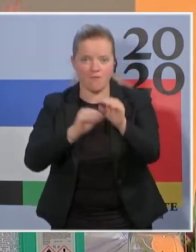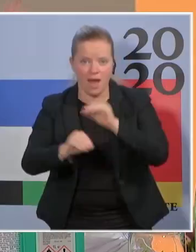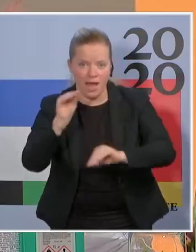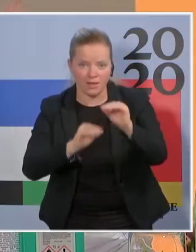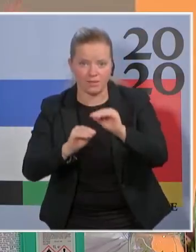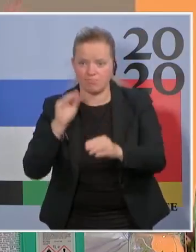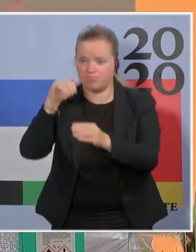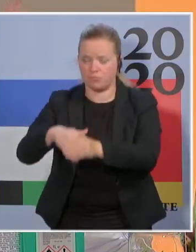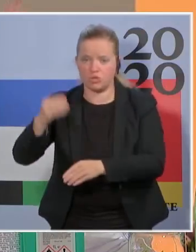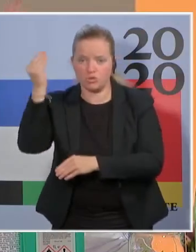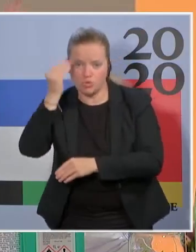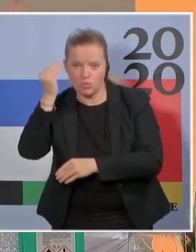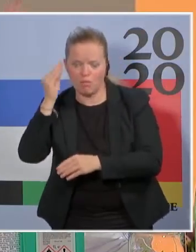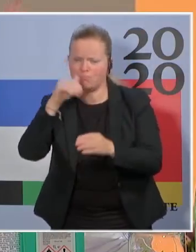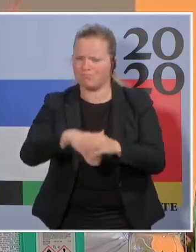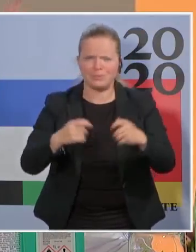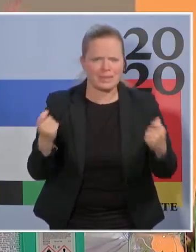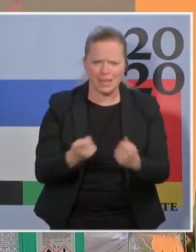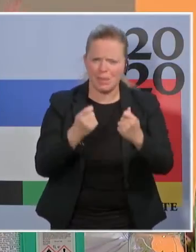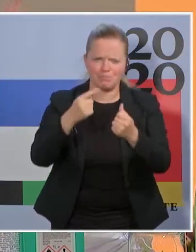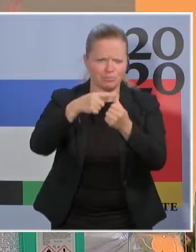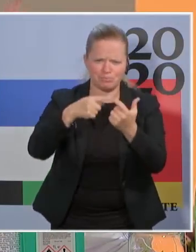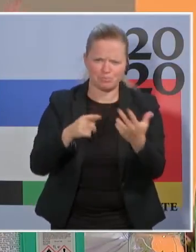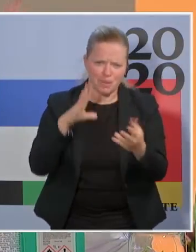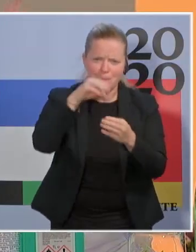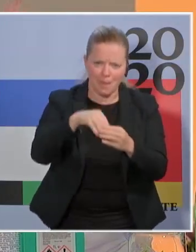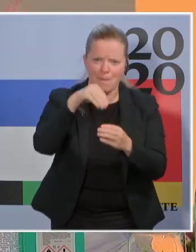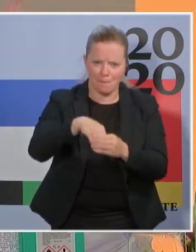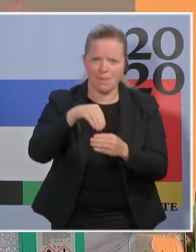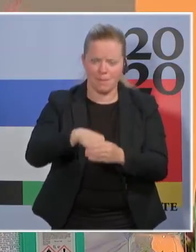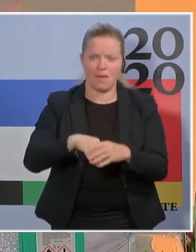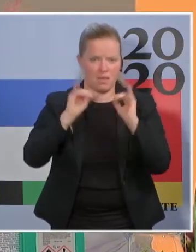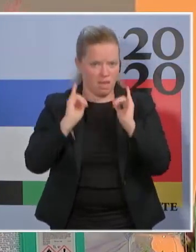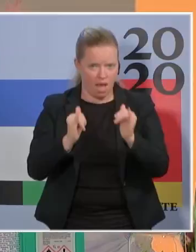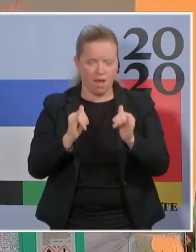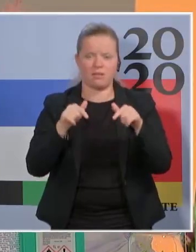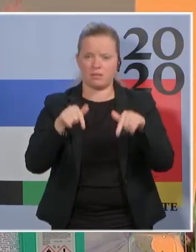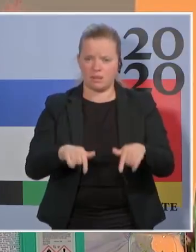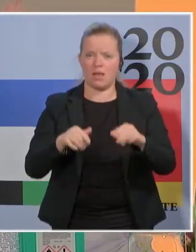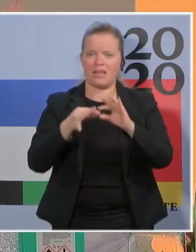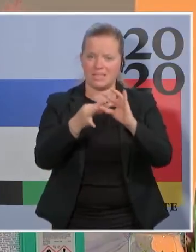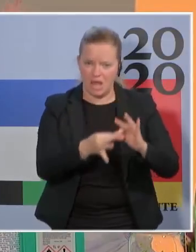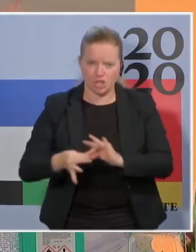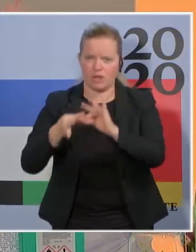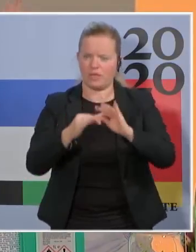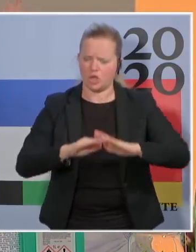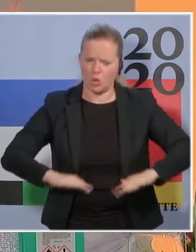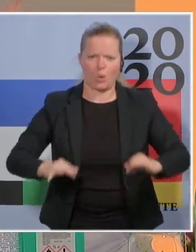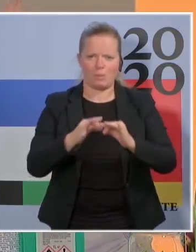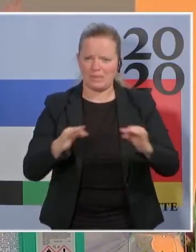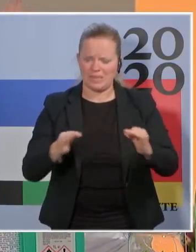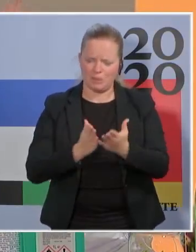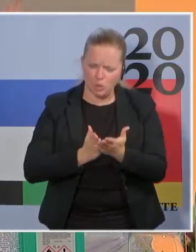unseren Schulen, in unseren Betrieben, ja, ein durchgängiges gesellschaftliches Grundprinzip,